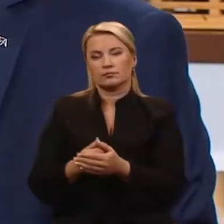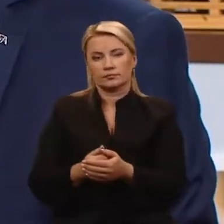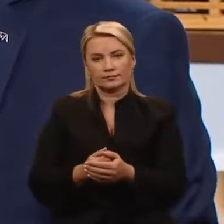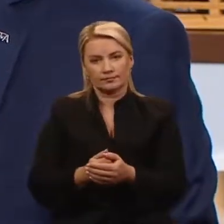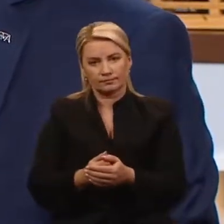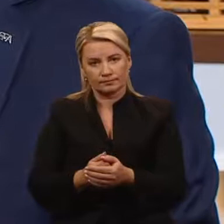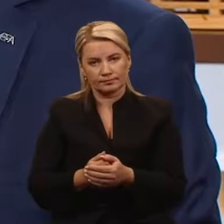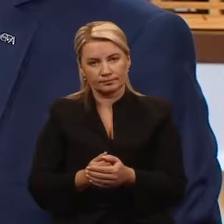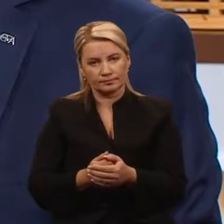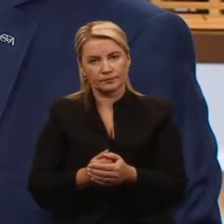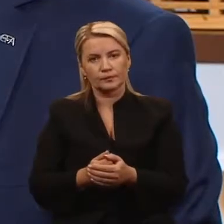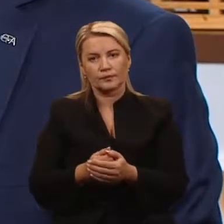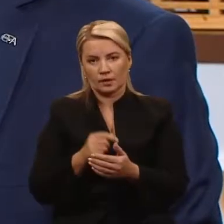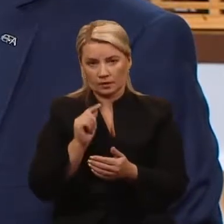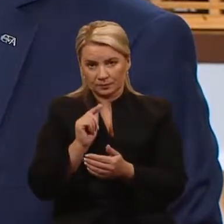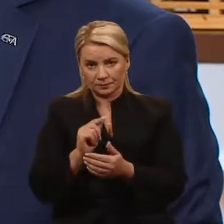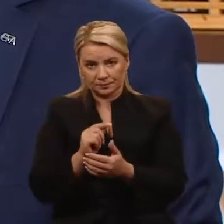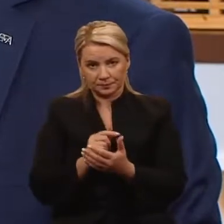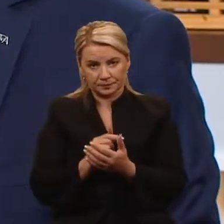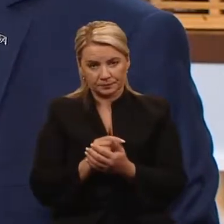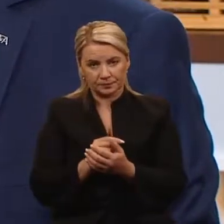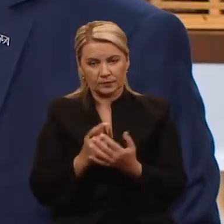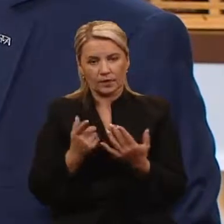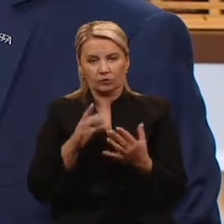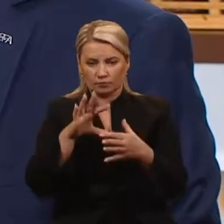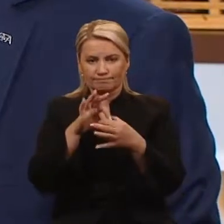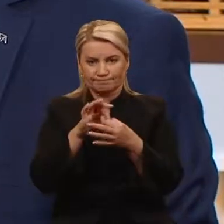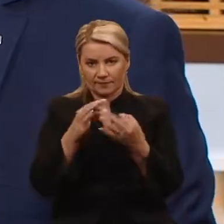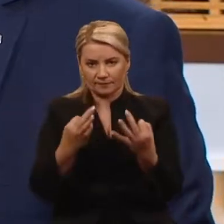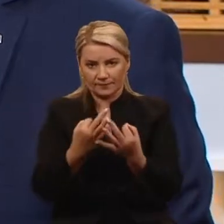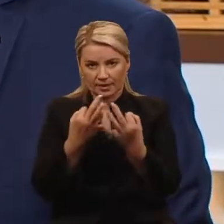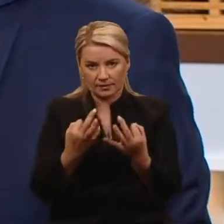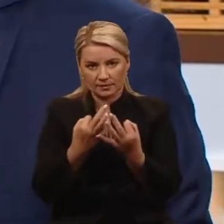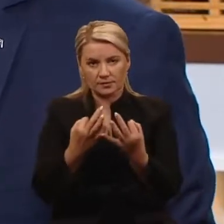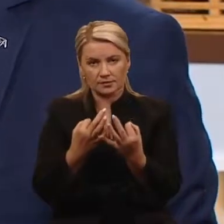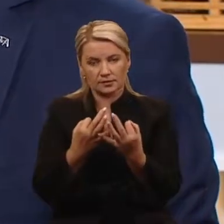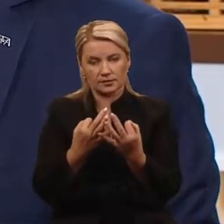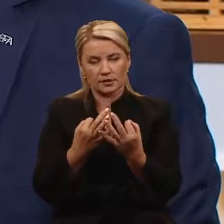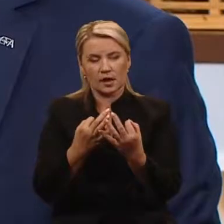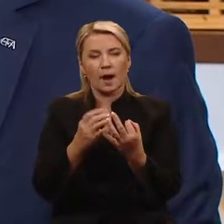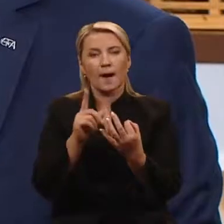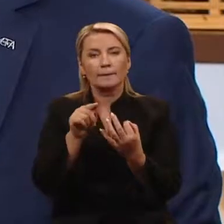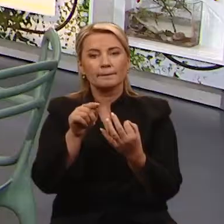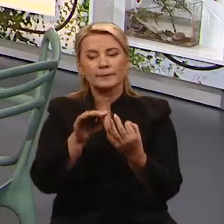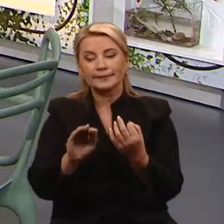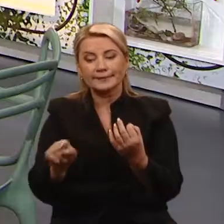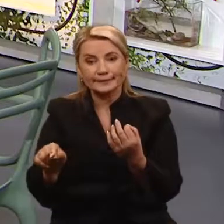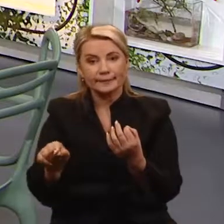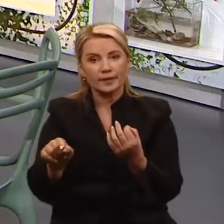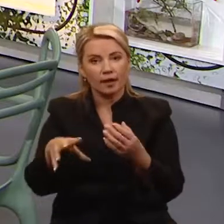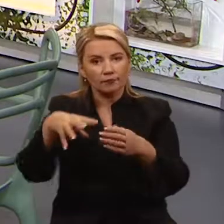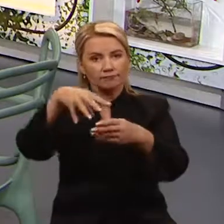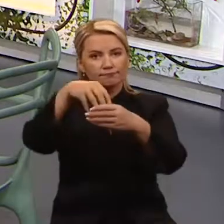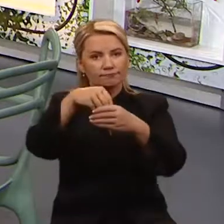uskutečnit. Vztahuje se to samozřejmě na věci, které mají to dítě začleňovat vlastně do toho kolektivu. Tak,